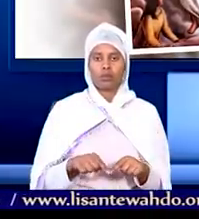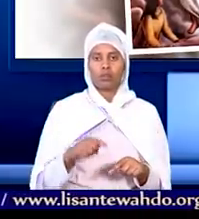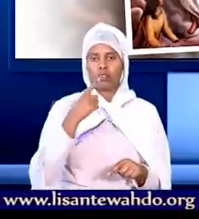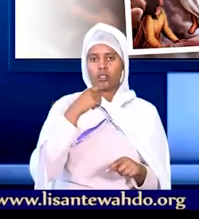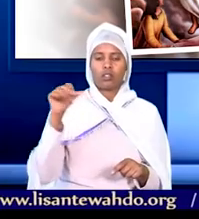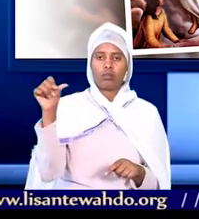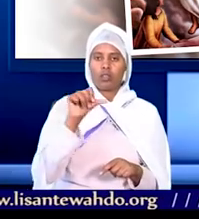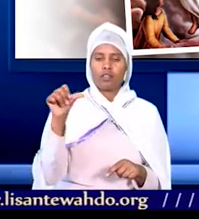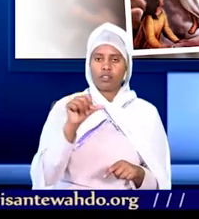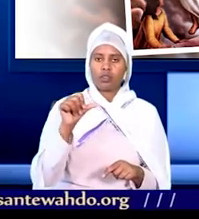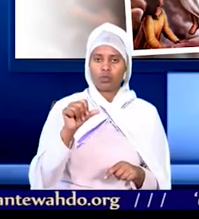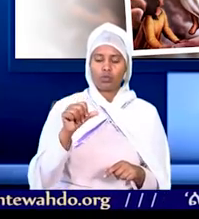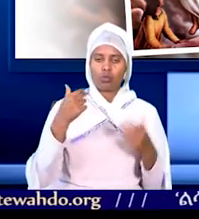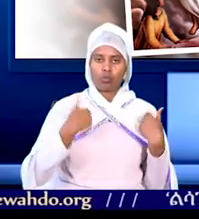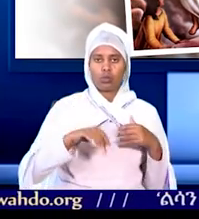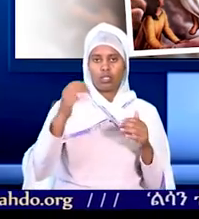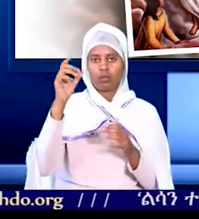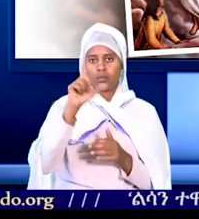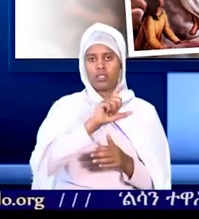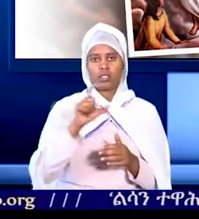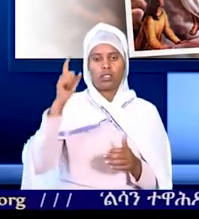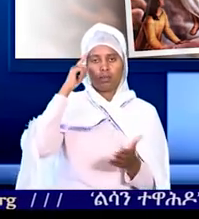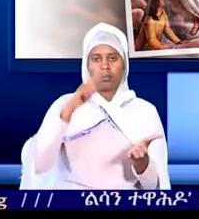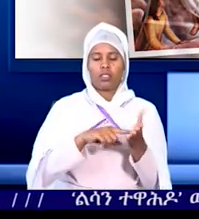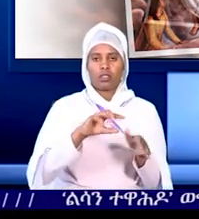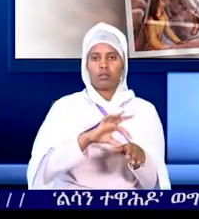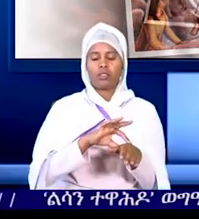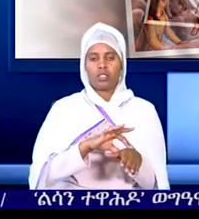መፅኡ ደሞ ኣፍሲሱ